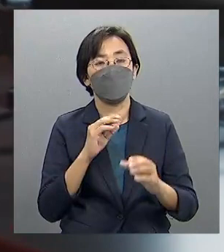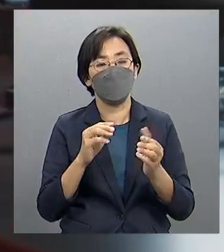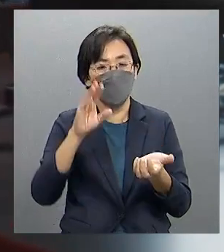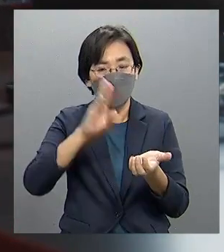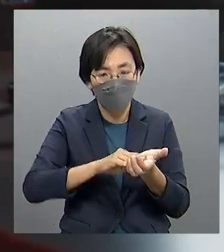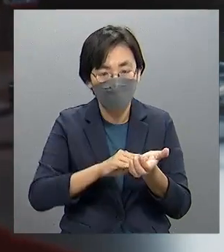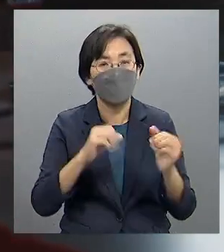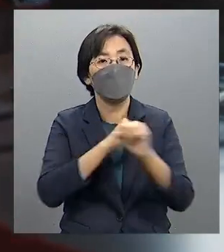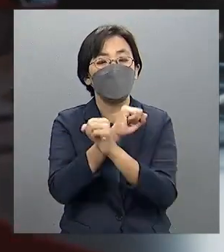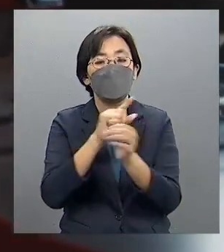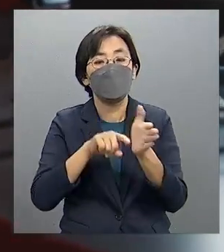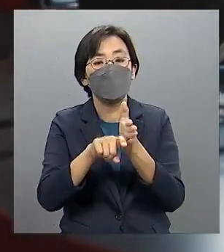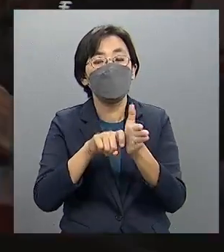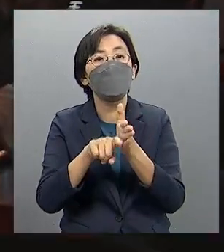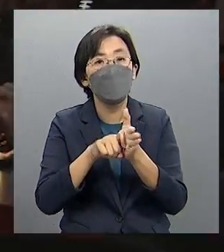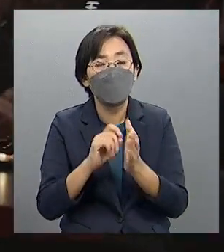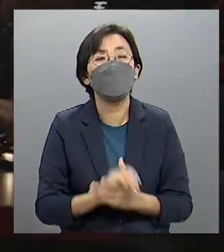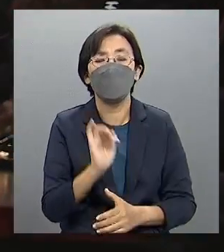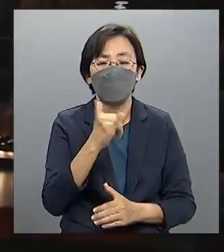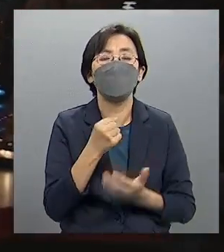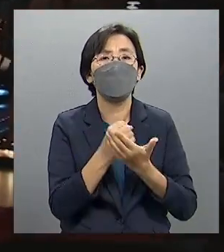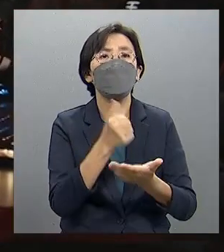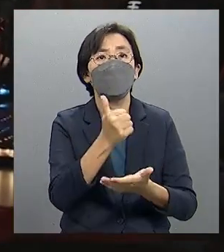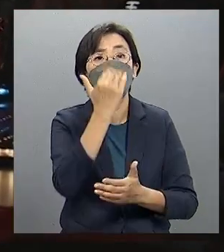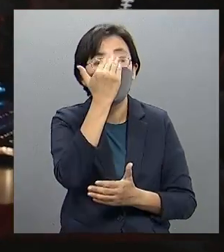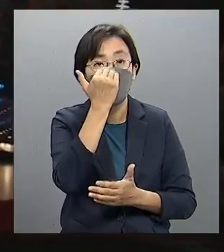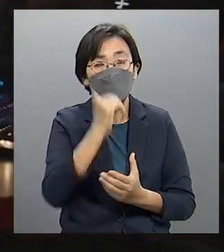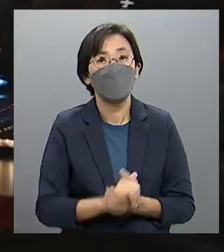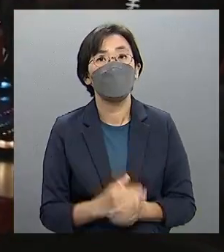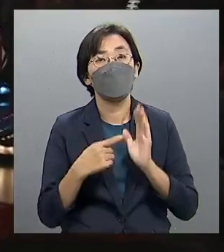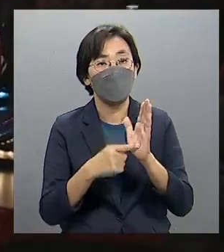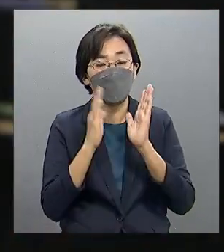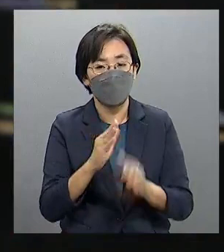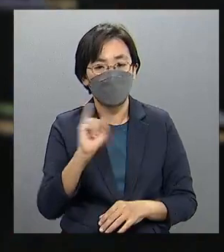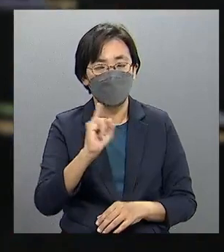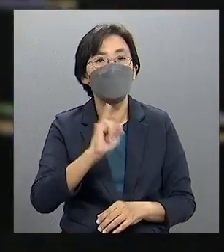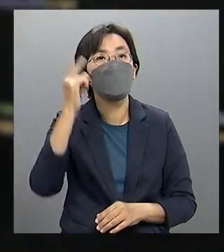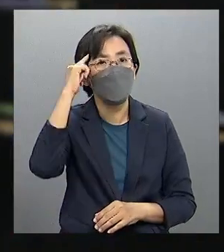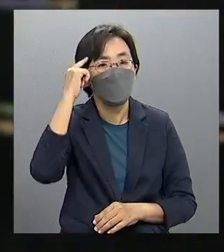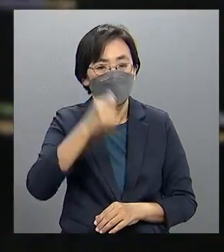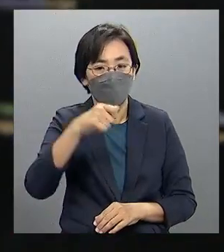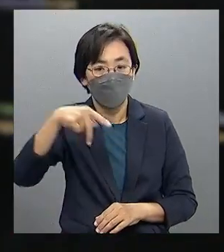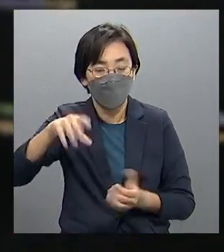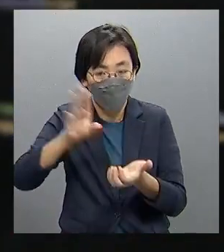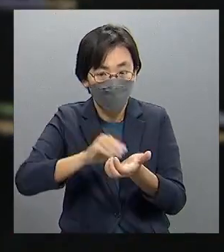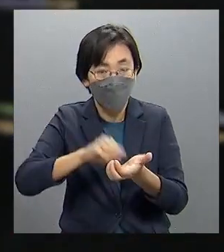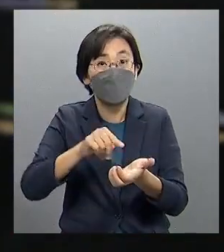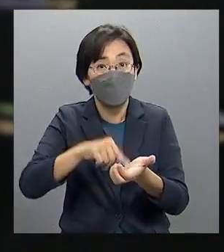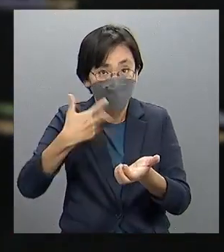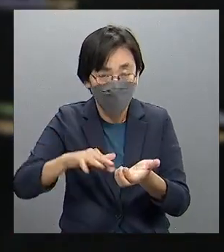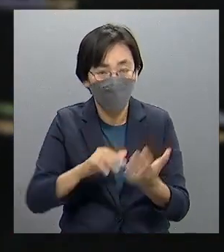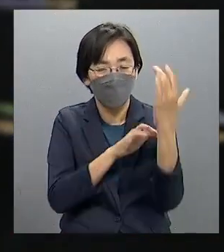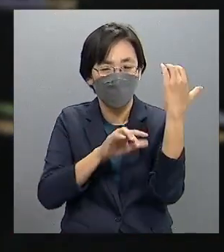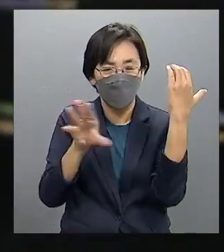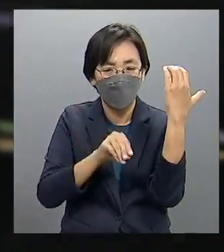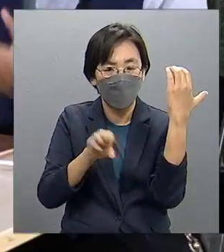้ครับ ผมใช้คำว่าอาจจะพอช่วยได้เพราะว่าไอ้อย่างที่บอกว่าตัวอย่างของพวกมิจฉาชีพพวกนี้มันติดตั้งแอปแต่แอปมันคือมันไม่ได้เป็นแอปที่แบบติดตั้งโด